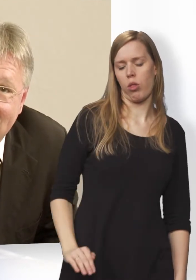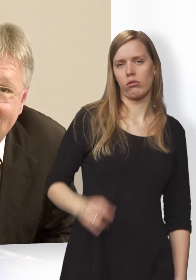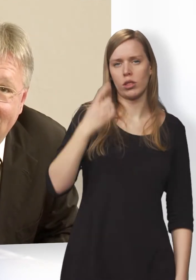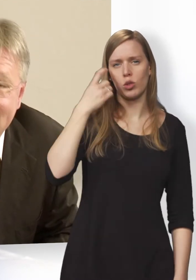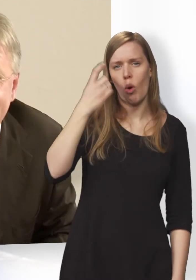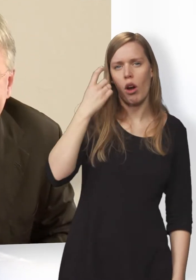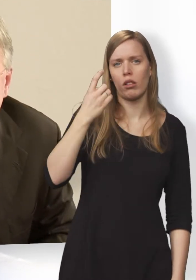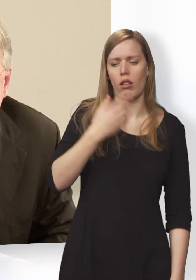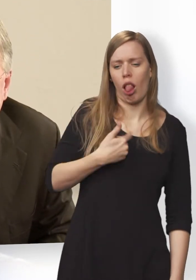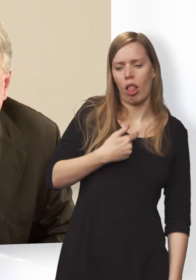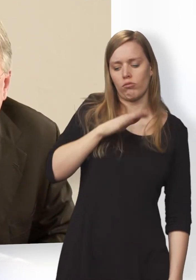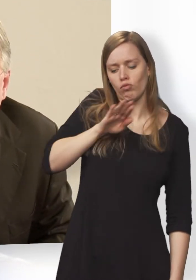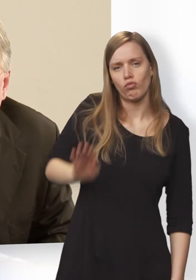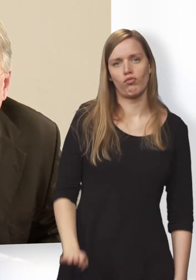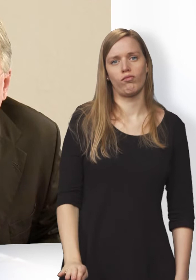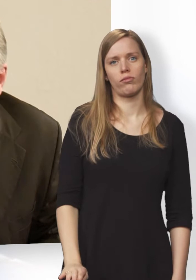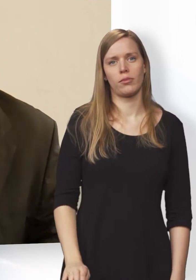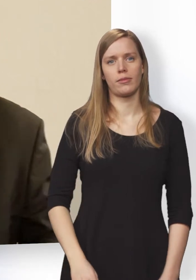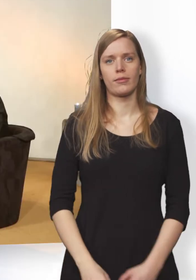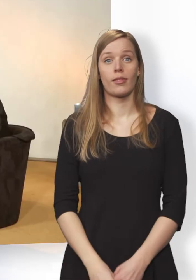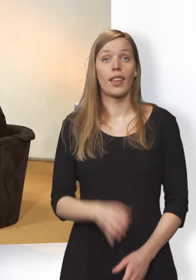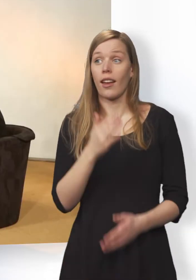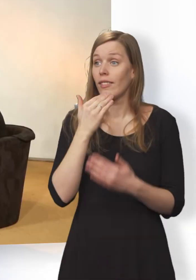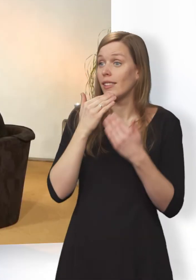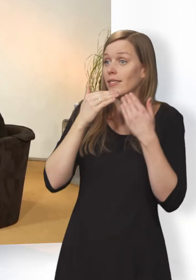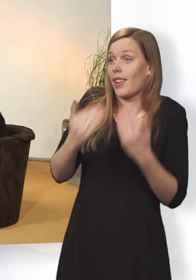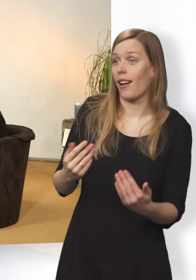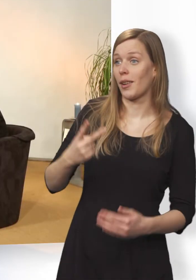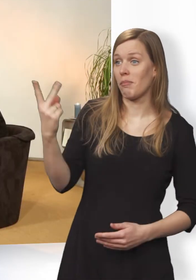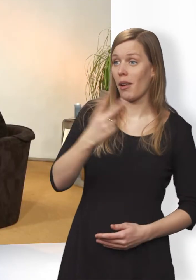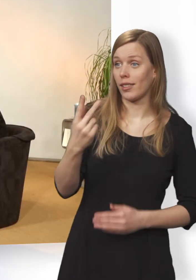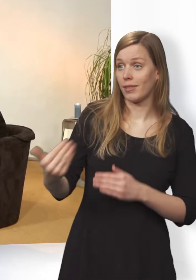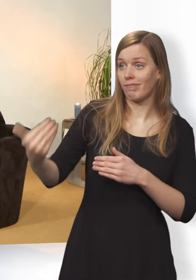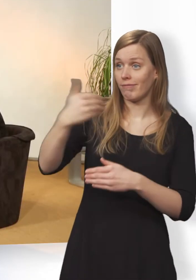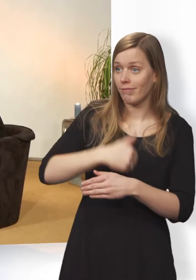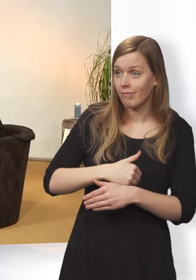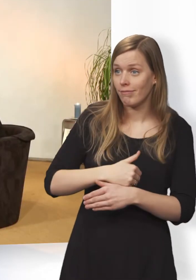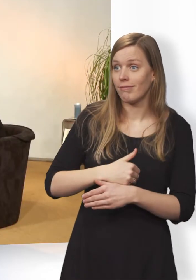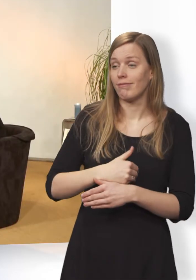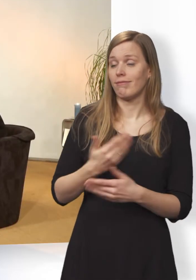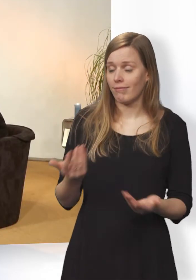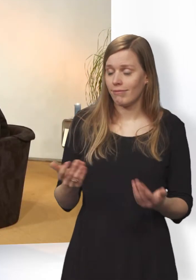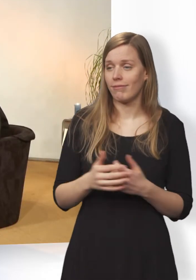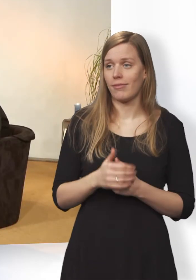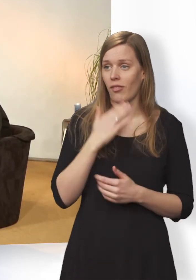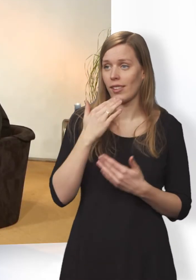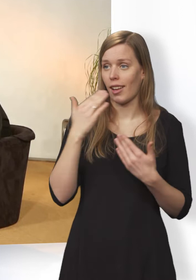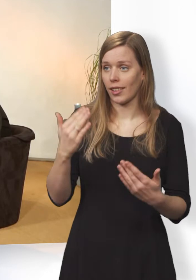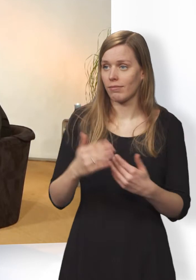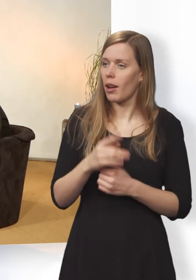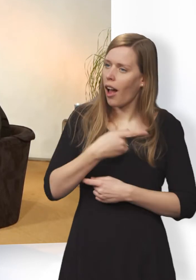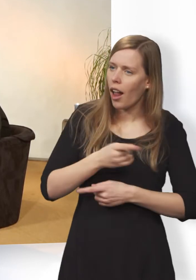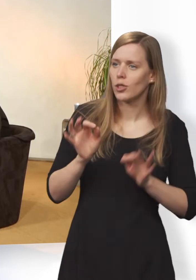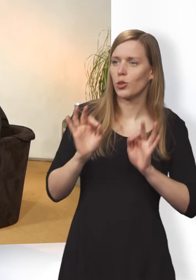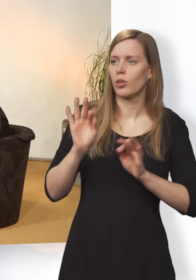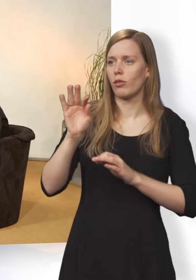und das was uns ich danke ihnen ganz ganz herzlich dass sie bei uns waren bei uns sind alles